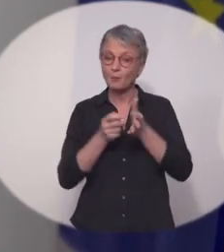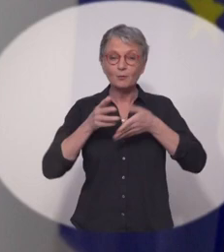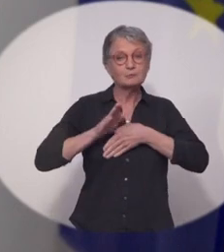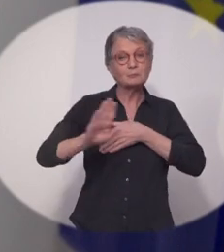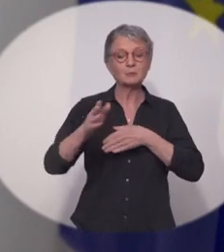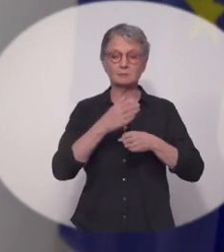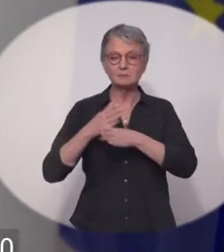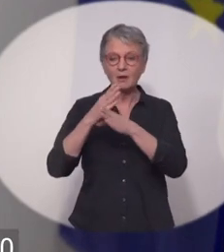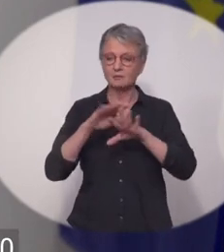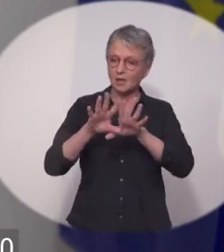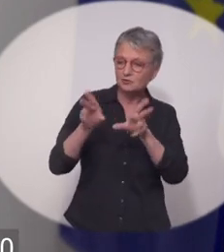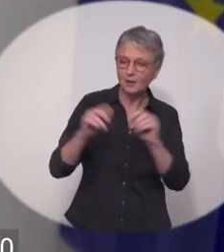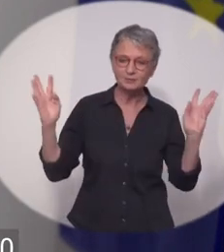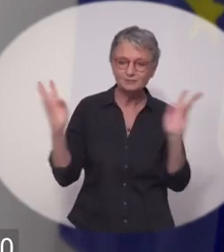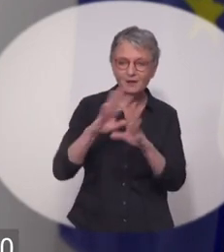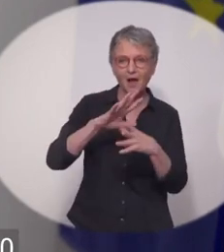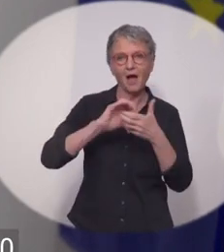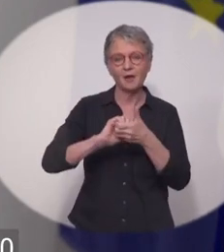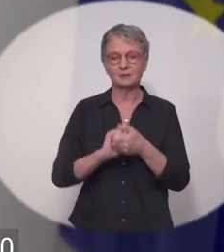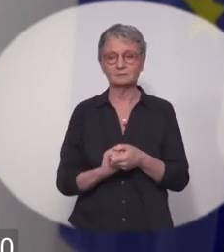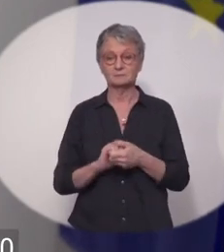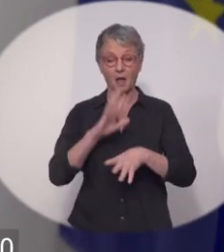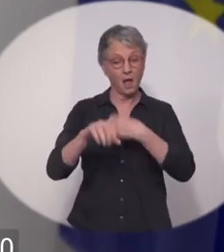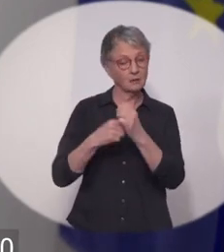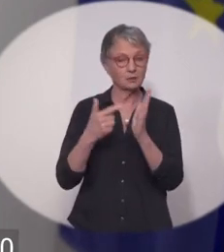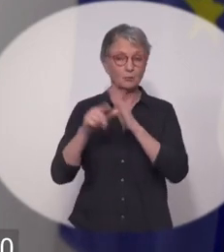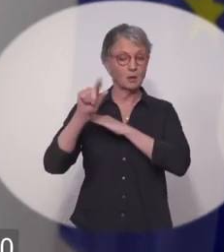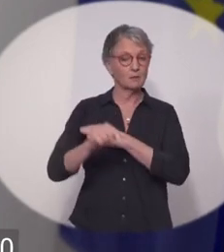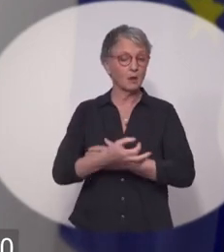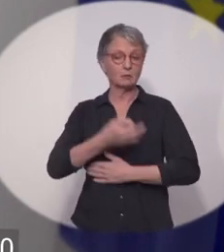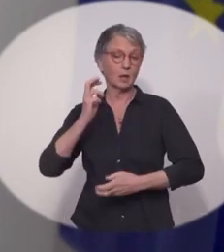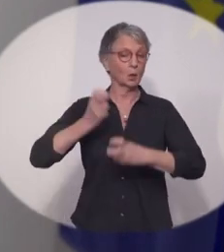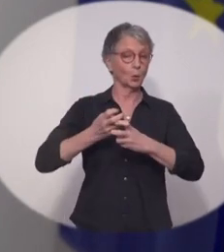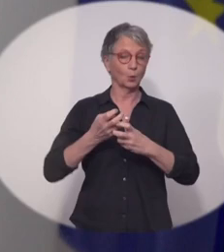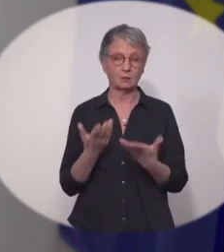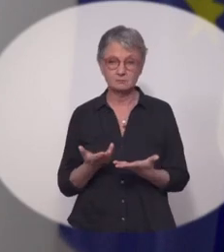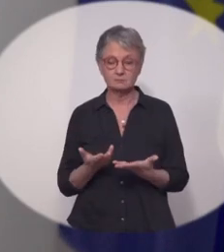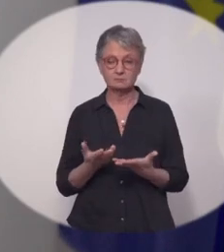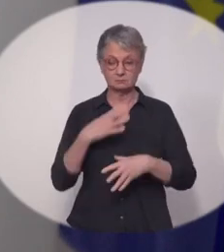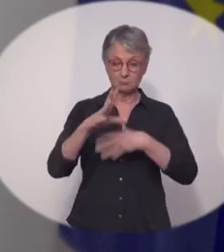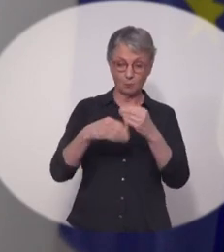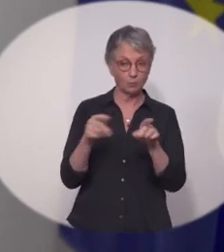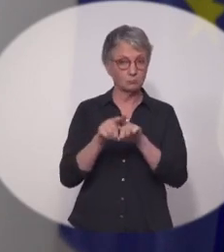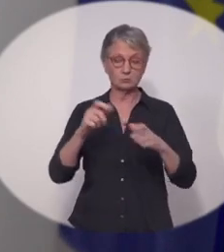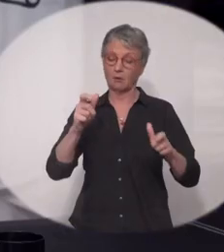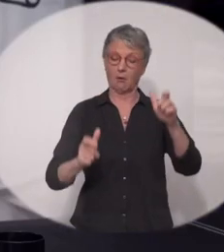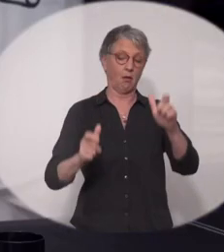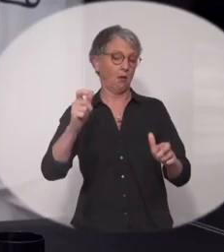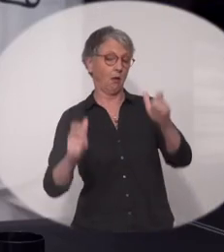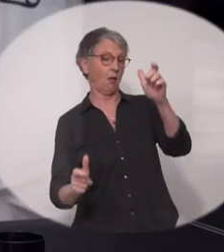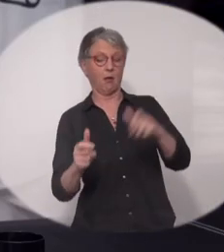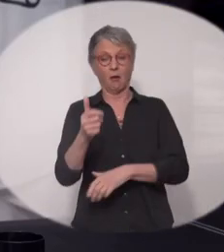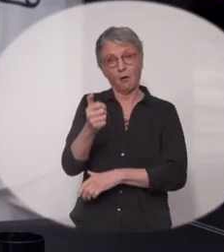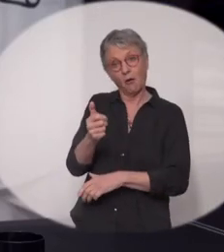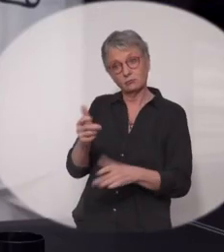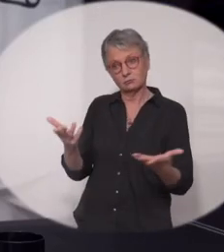entre amis elles viennent cette année clôturer une année 2020 terriblement éprouvante dans un monde lui-même en frac à la corse est